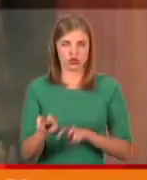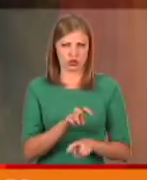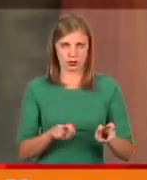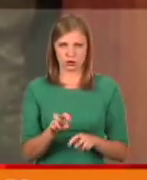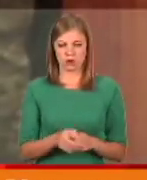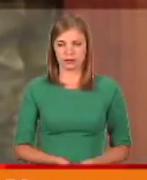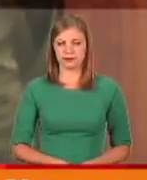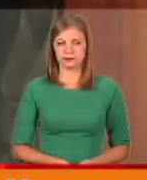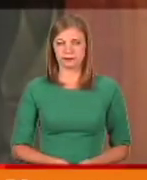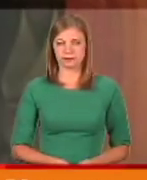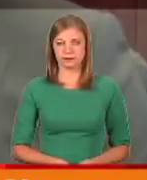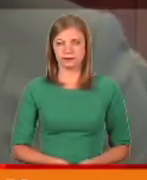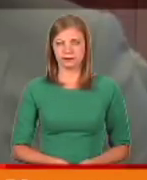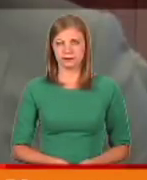обшукали.